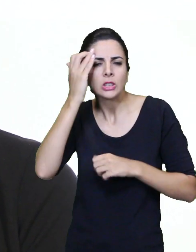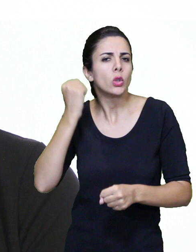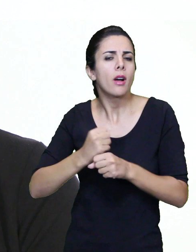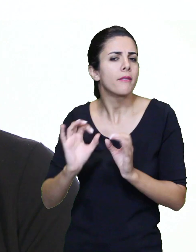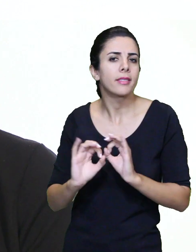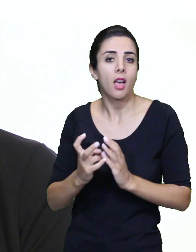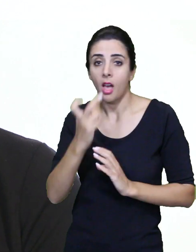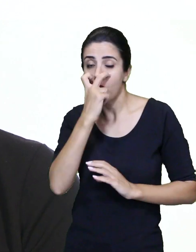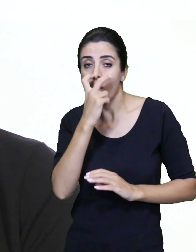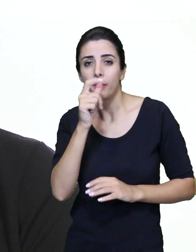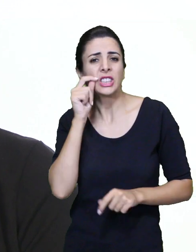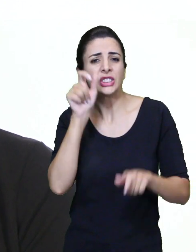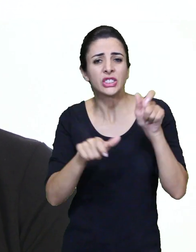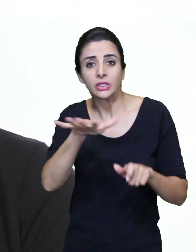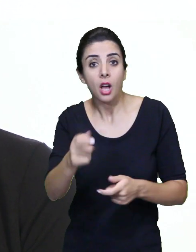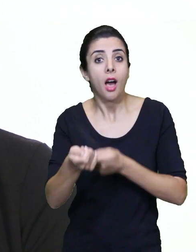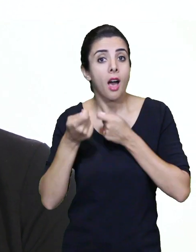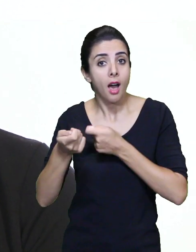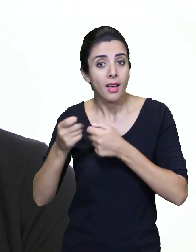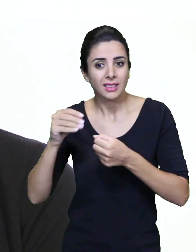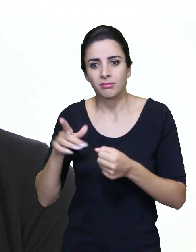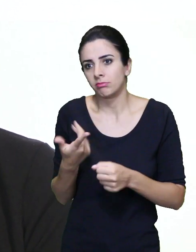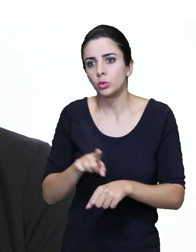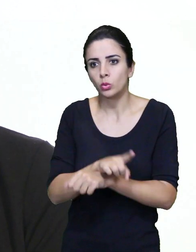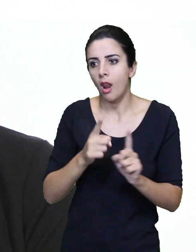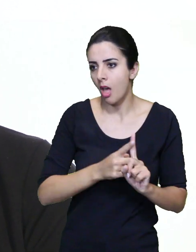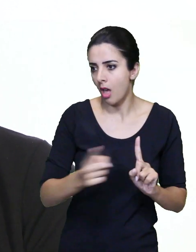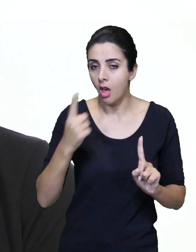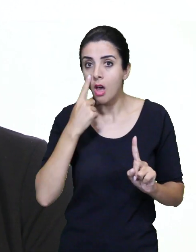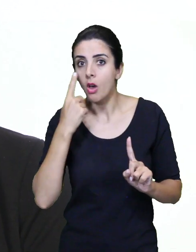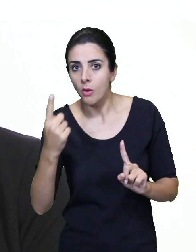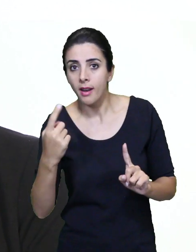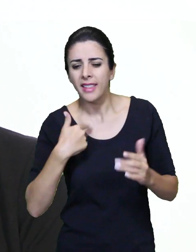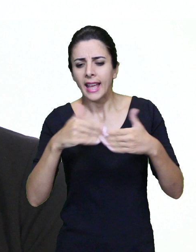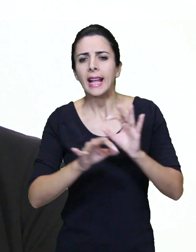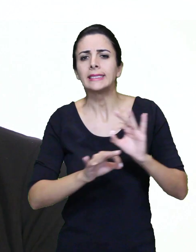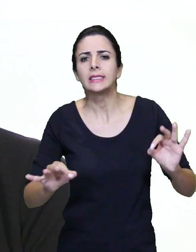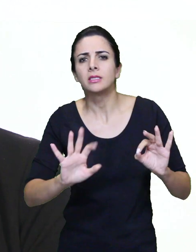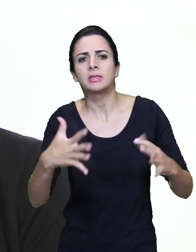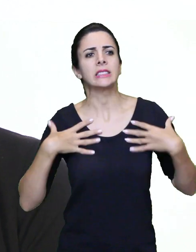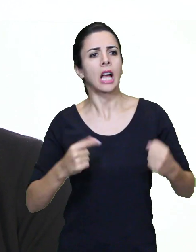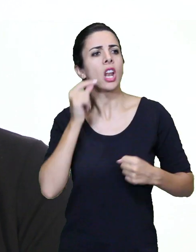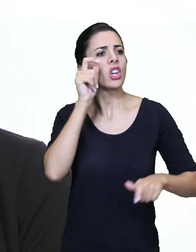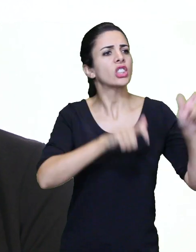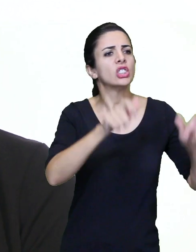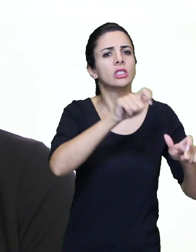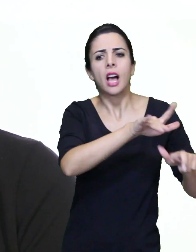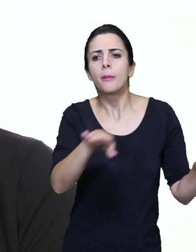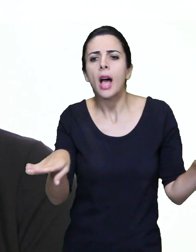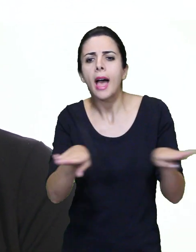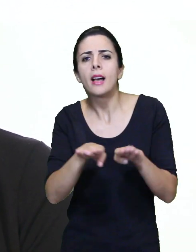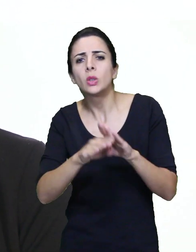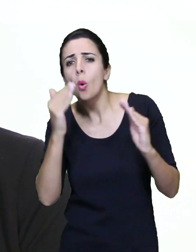engelli bireylerin hem eğitim öğretim süreçlerinde engelsiz bireylerle fırsat eşitliğine dayalı